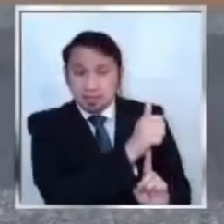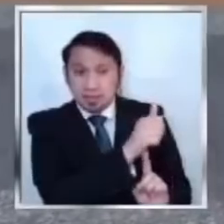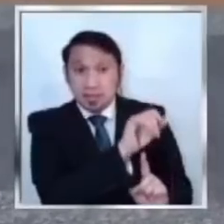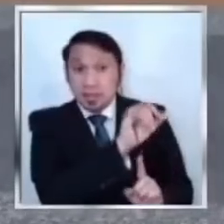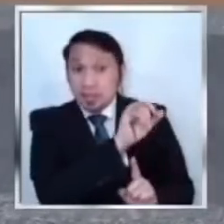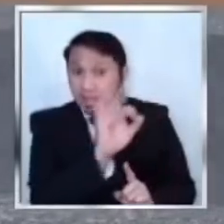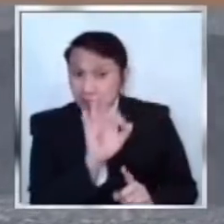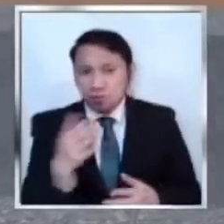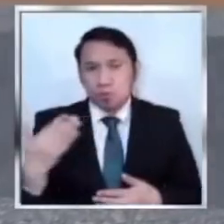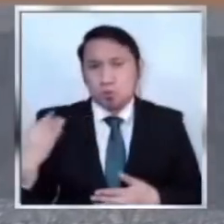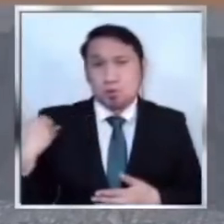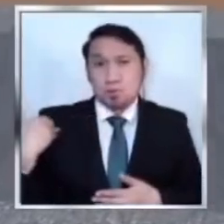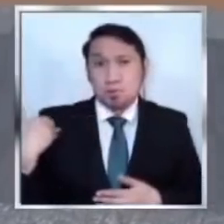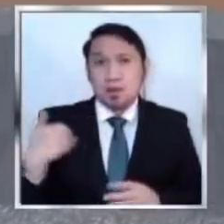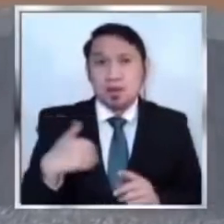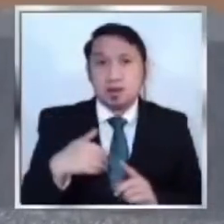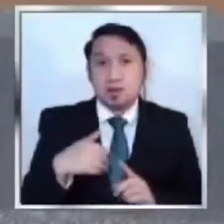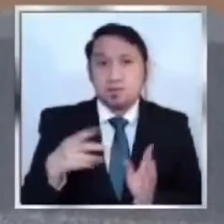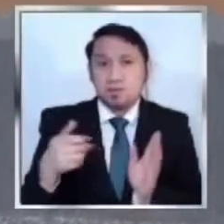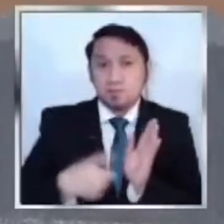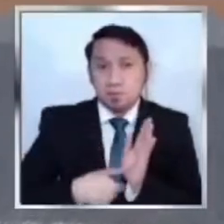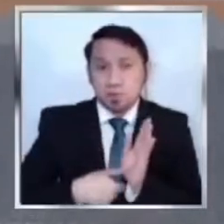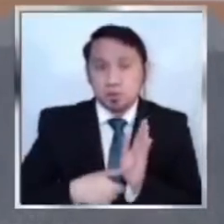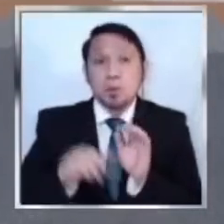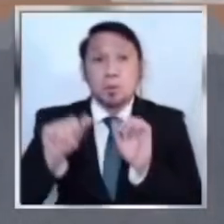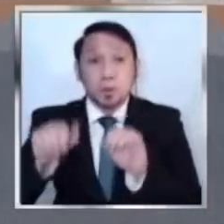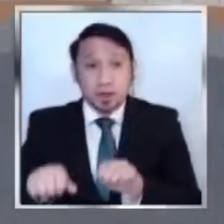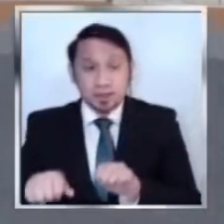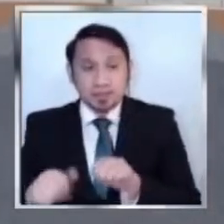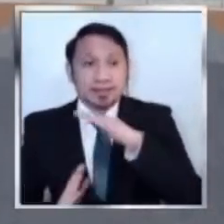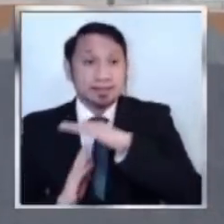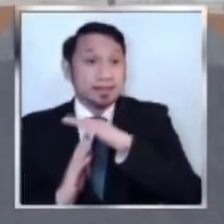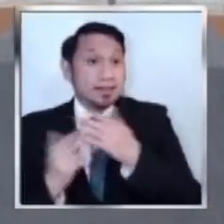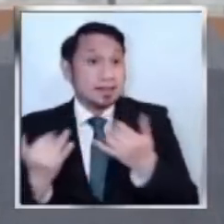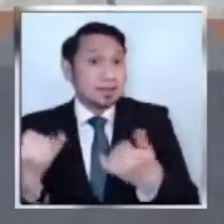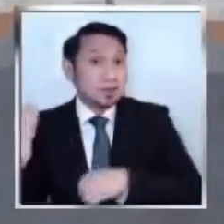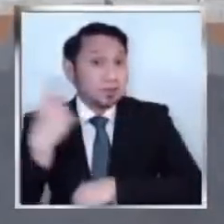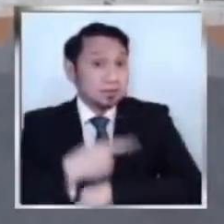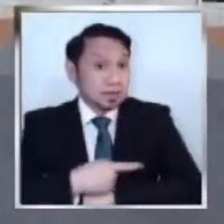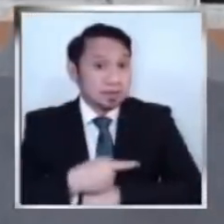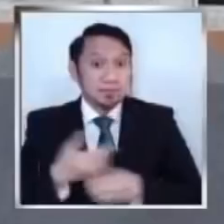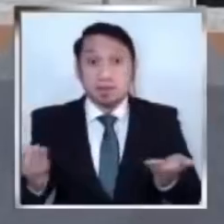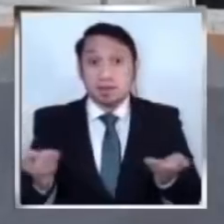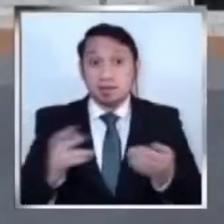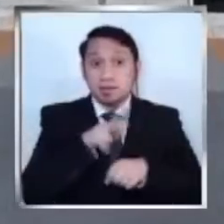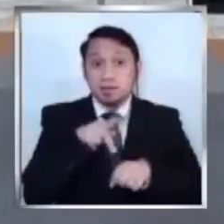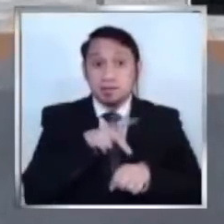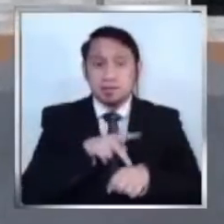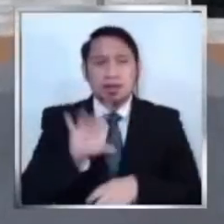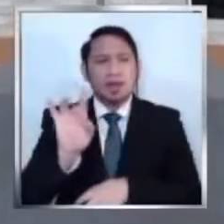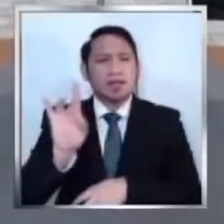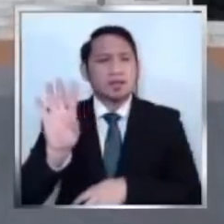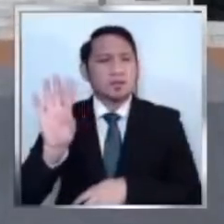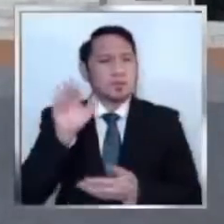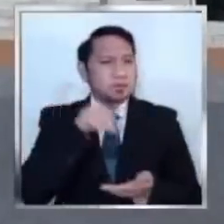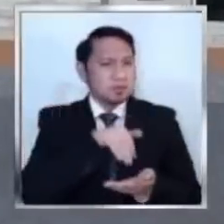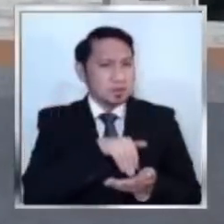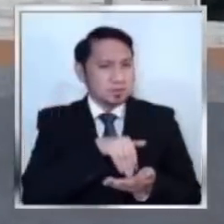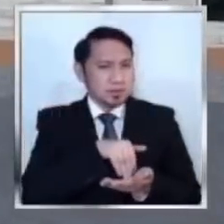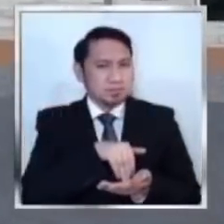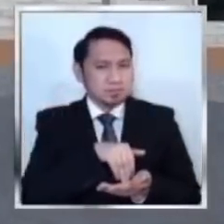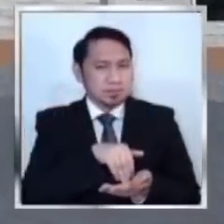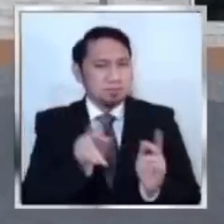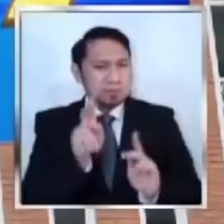sa kanila nakaboto, pwede pa hanggang ngayong araw. Sa Pilipinas naman, mahigit 84,000 ang pinayagang